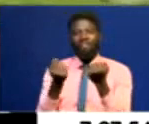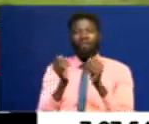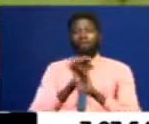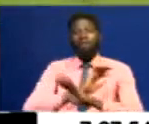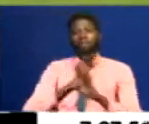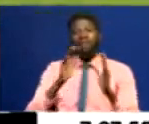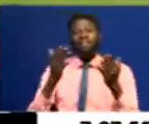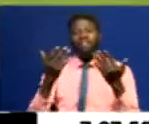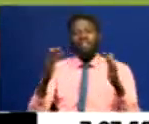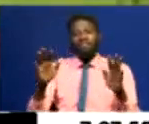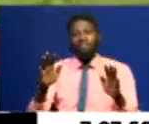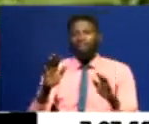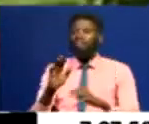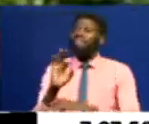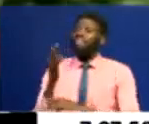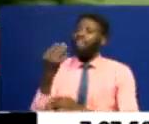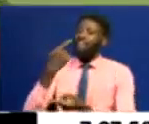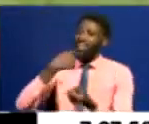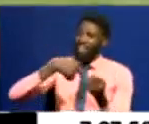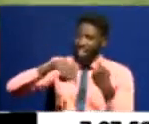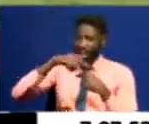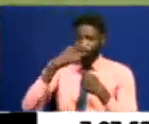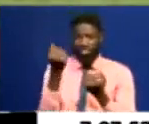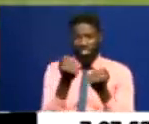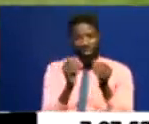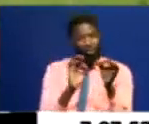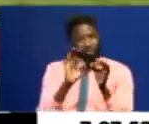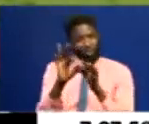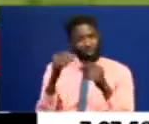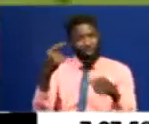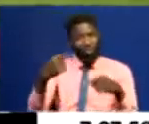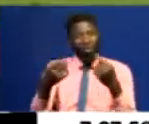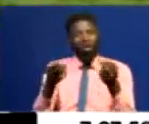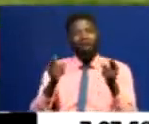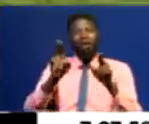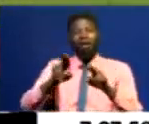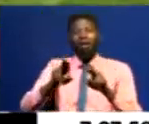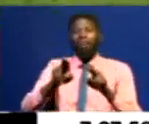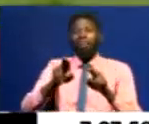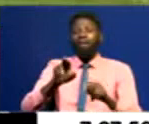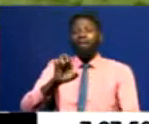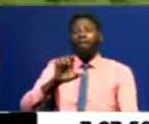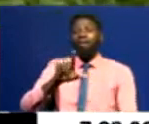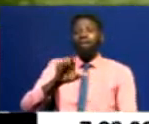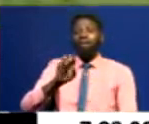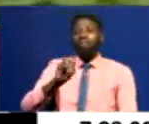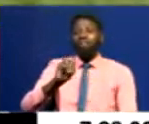hiyo ya tatu ya mashindano ya kitaifa ya mbio za magari iliandaliwa katika eneo la Mentaita.